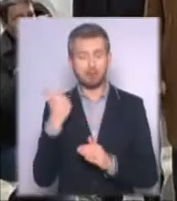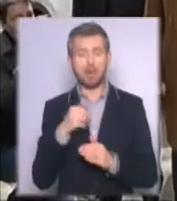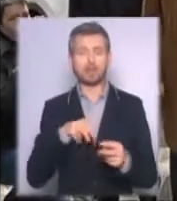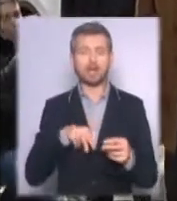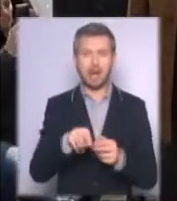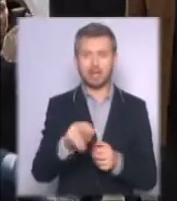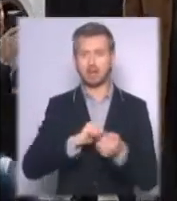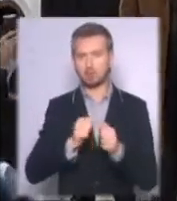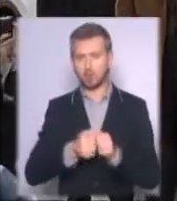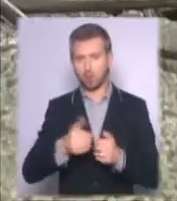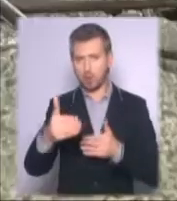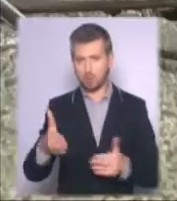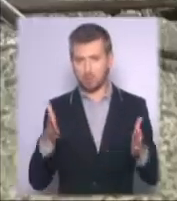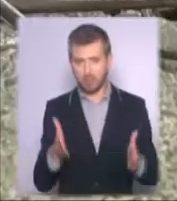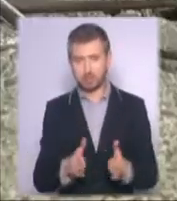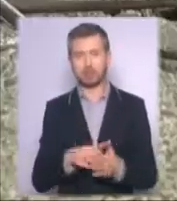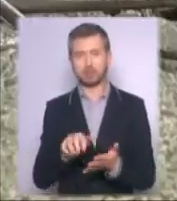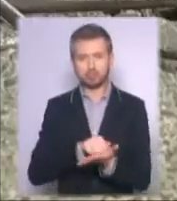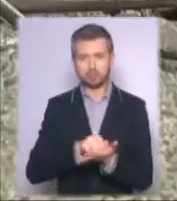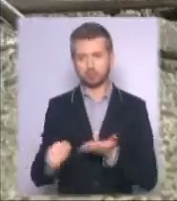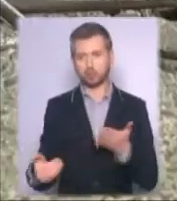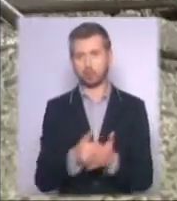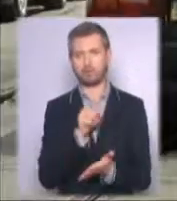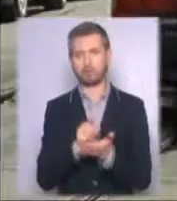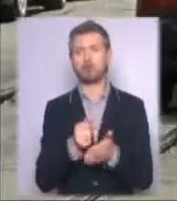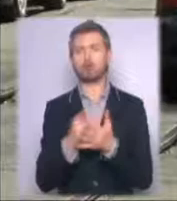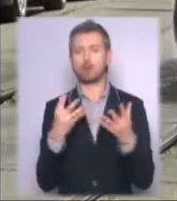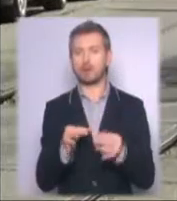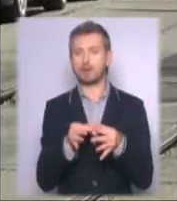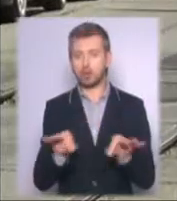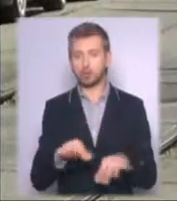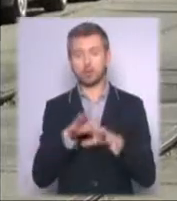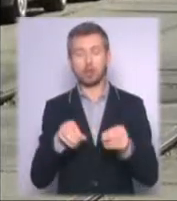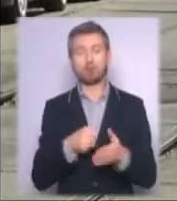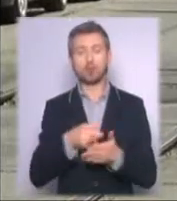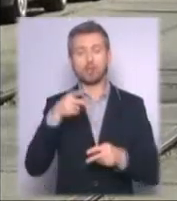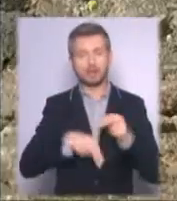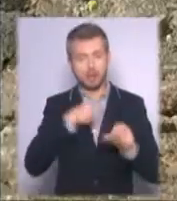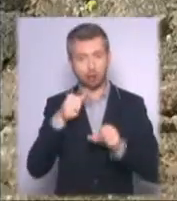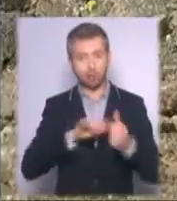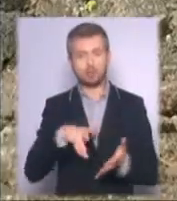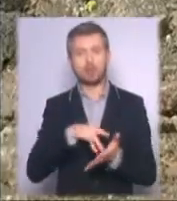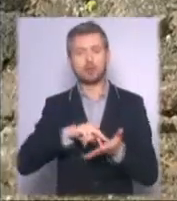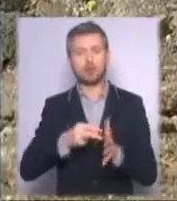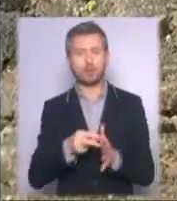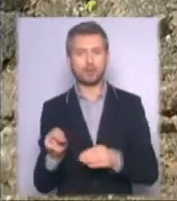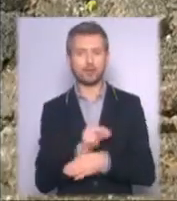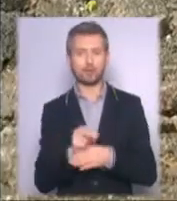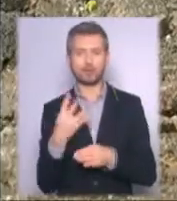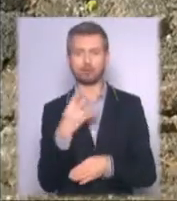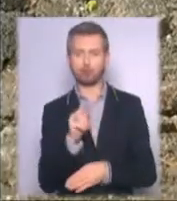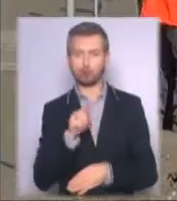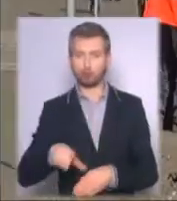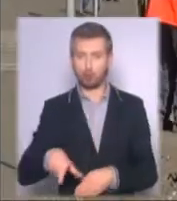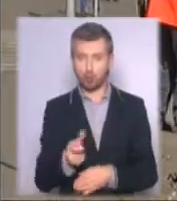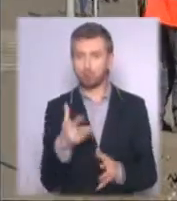покласти нове дорожнє покриття комунальники мають до Дня Незалежності. Загалом до кінця року місто планує відремонтувати 41 дорогу. Серед них проспект